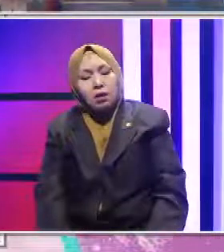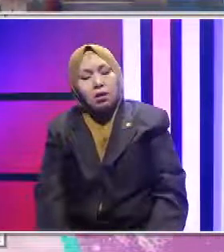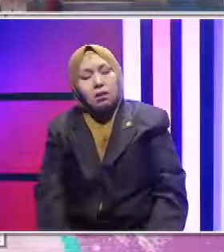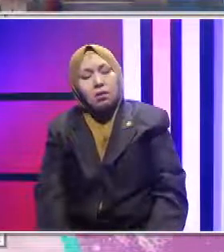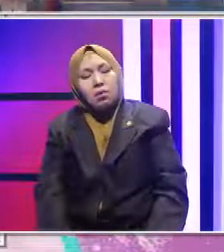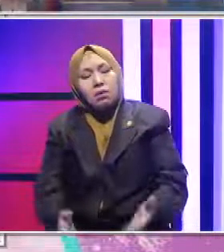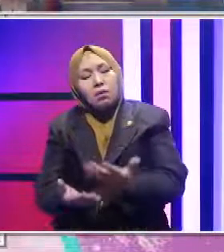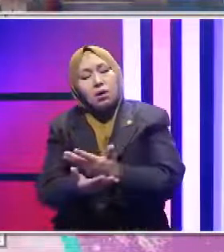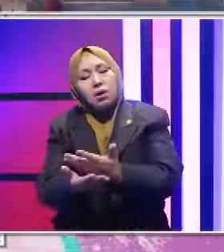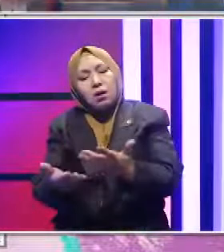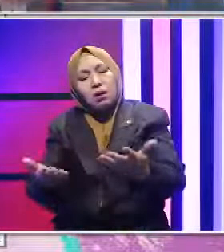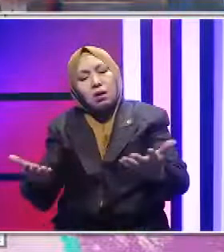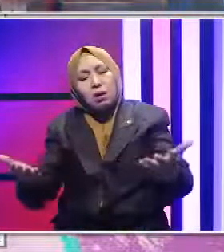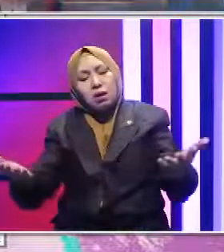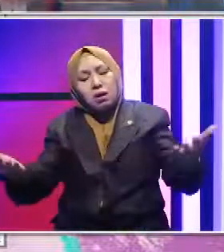يا